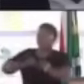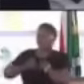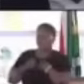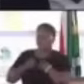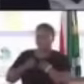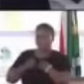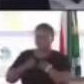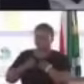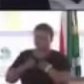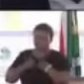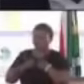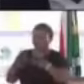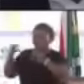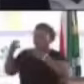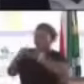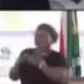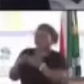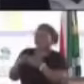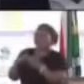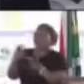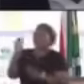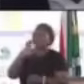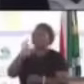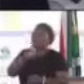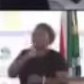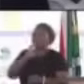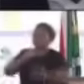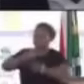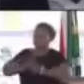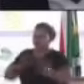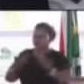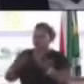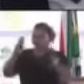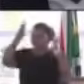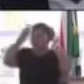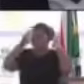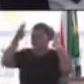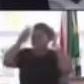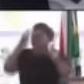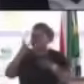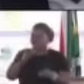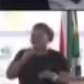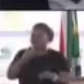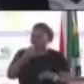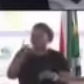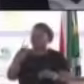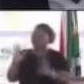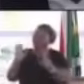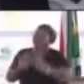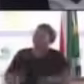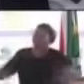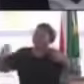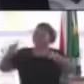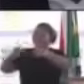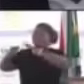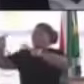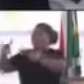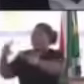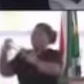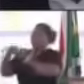wagana umza wami eSwatini angisho nonke bese ngigijima insizwa niye eSwatini